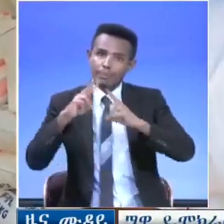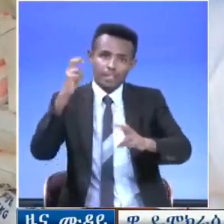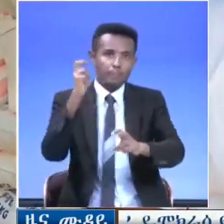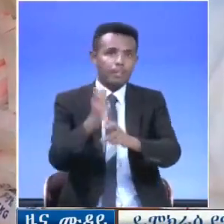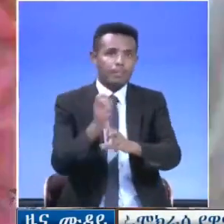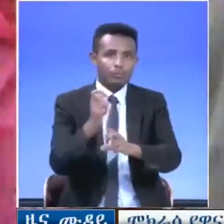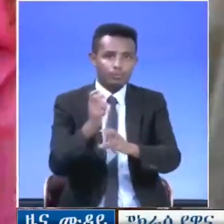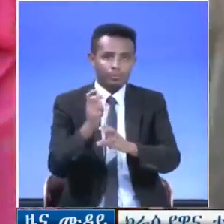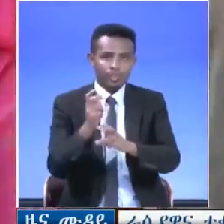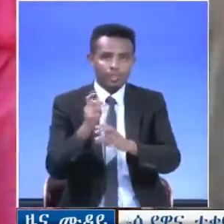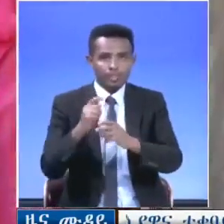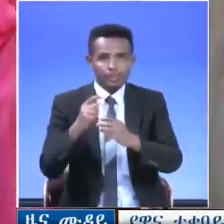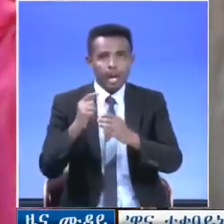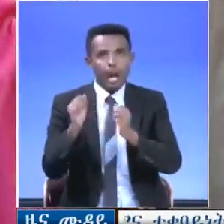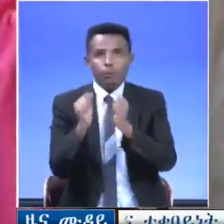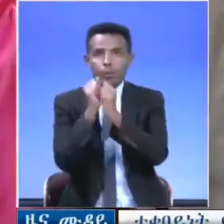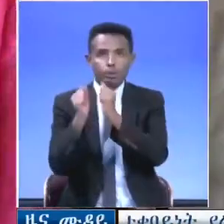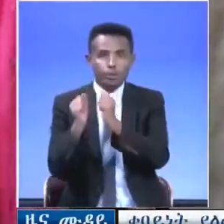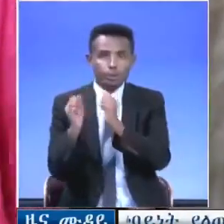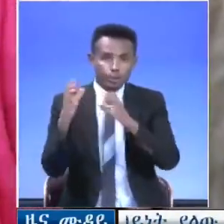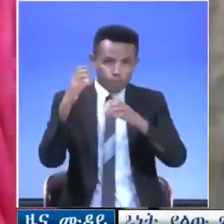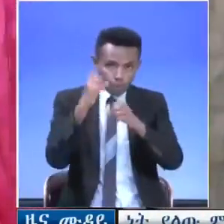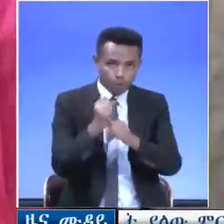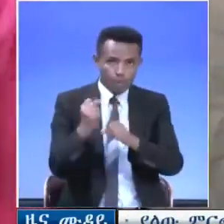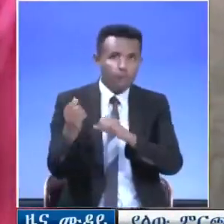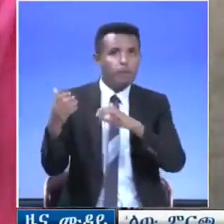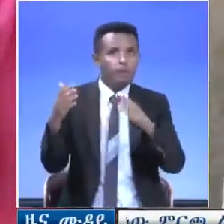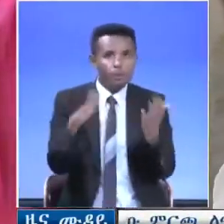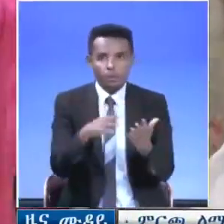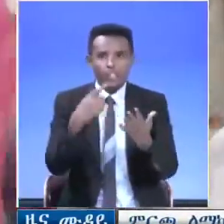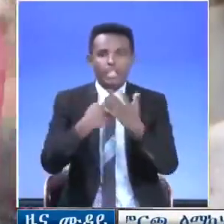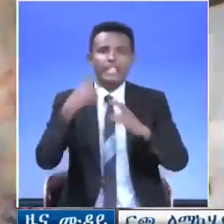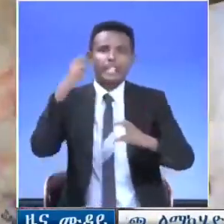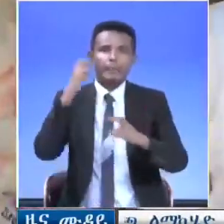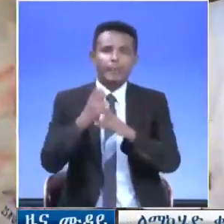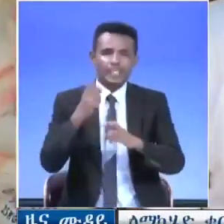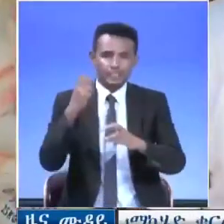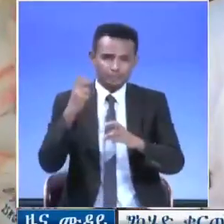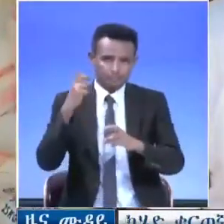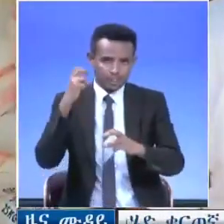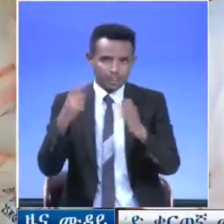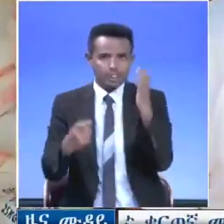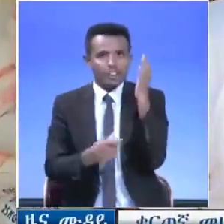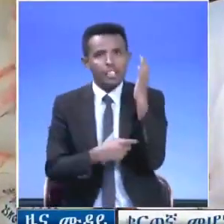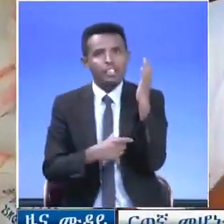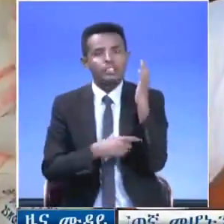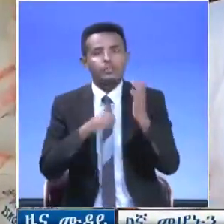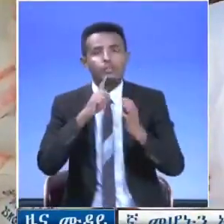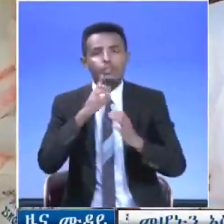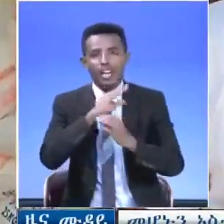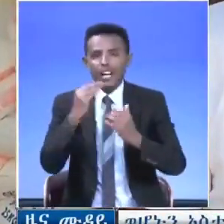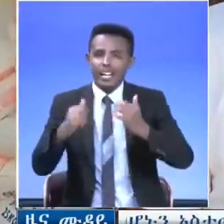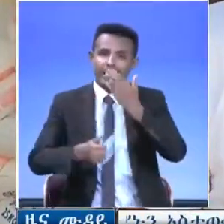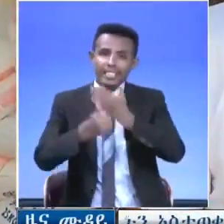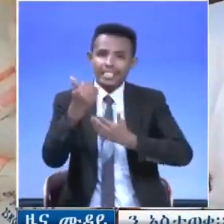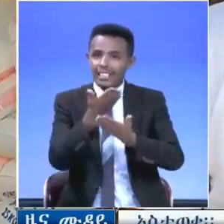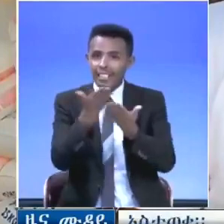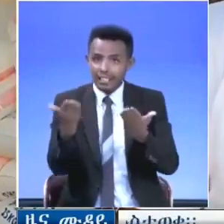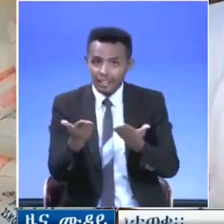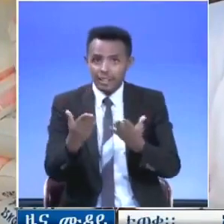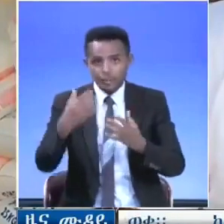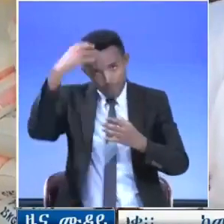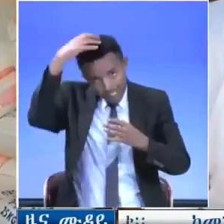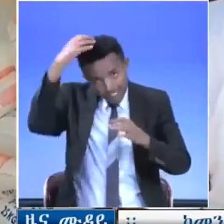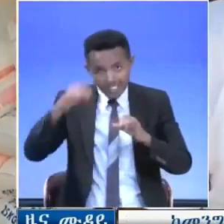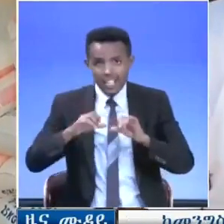ላይ አብሮት ነው ይዞት የሚሞተው። ይሄ ከባድ ቻሌንጅ ነው። እጅግ በጣም አደገኛ ነገር ነውና መንግስት አሁንም ዘላቂ መፍትሄው ላይ